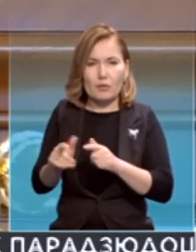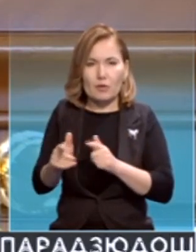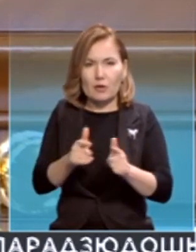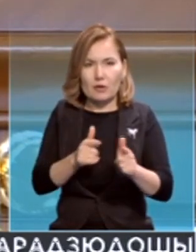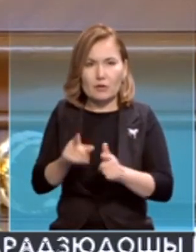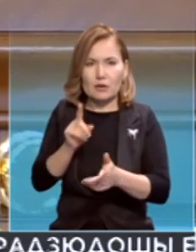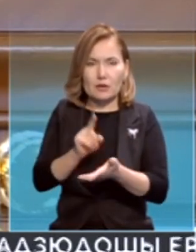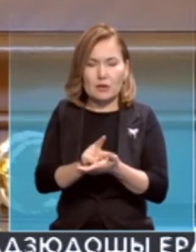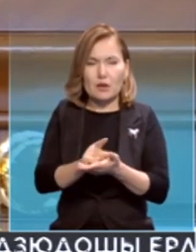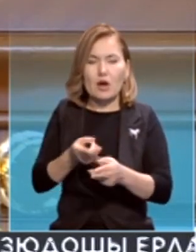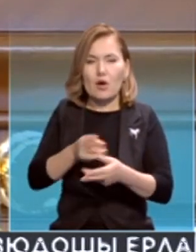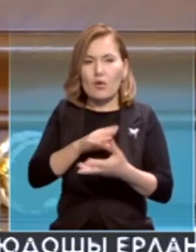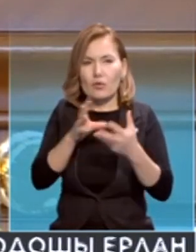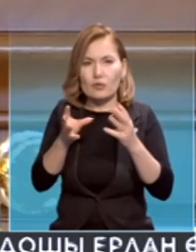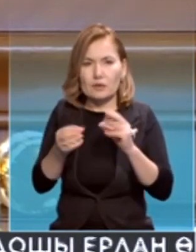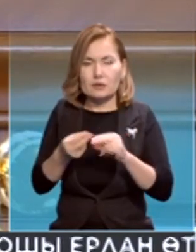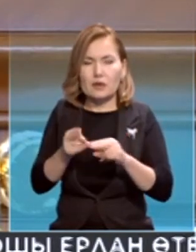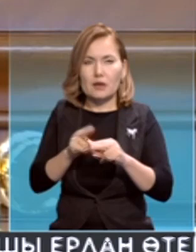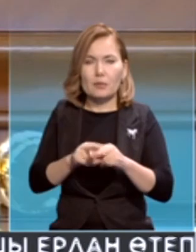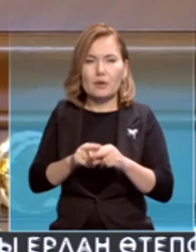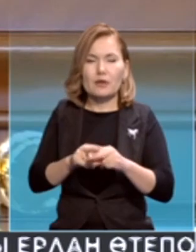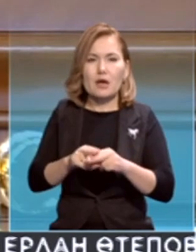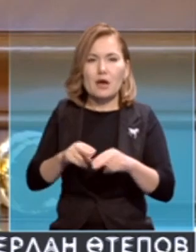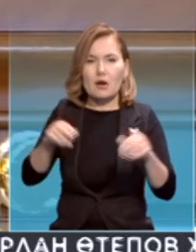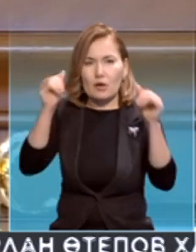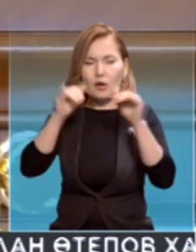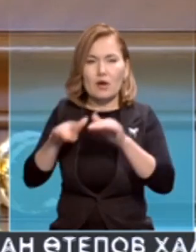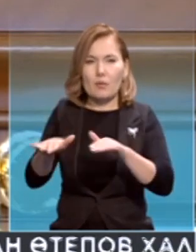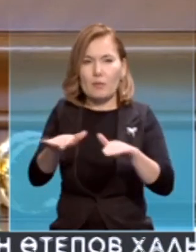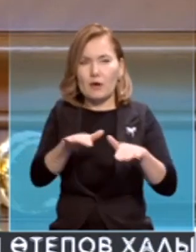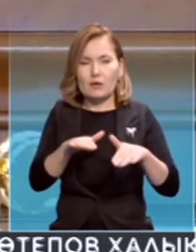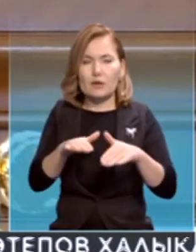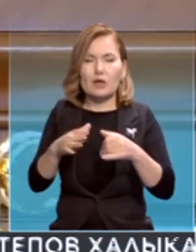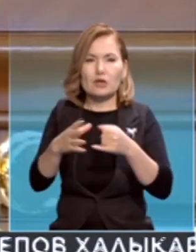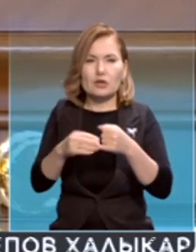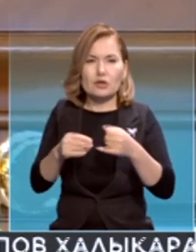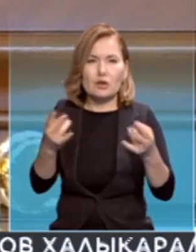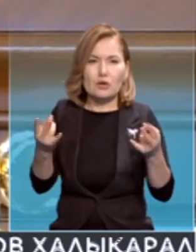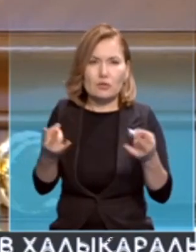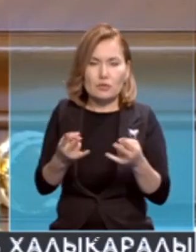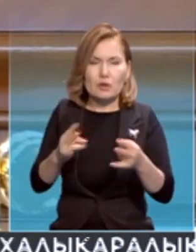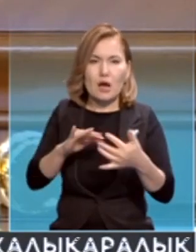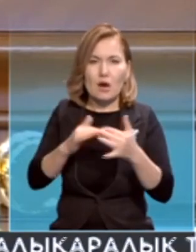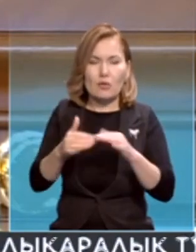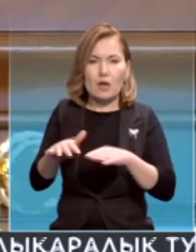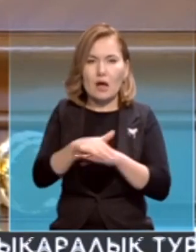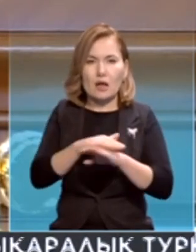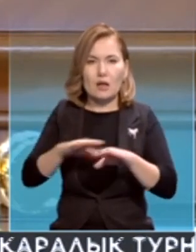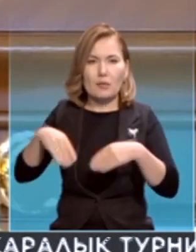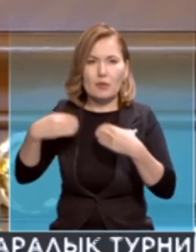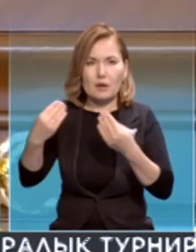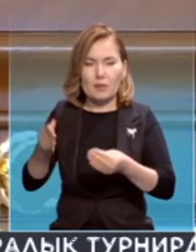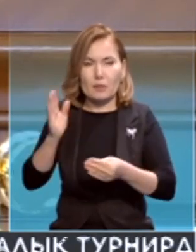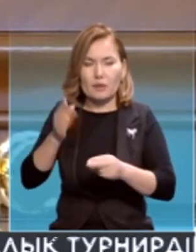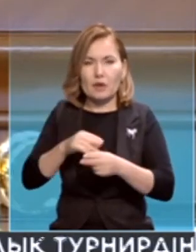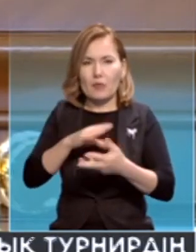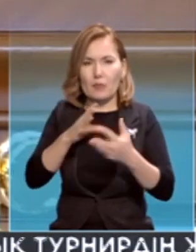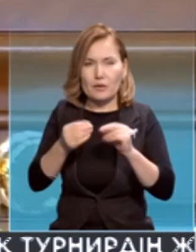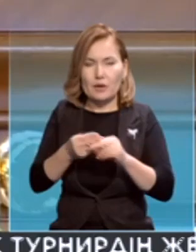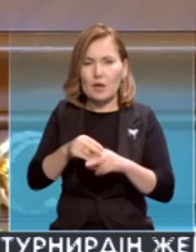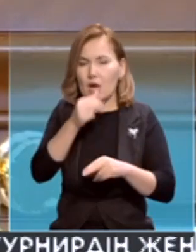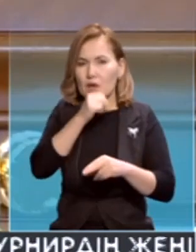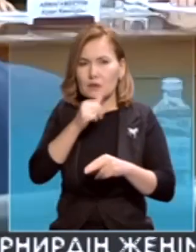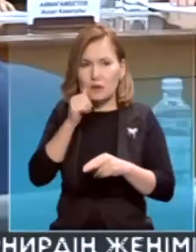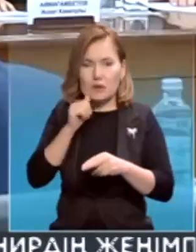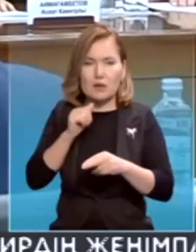тиіс. Сол арқылы жайылымдық жерге мұқтаж ауыл халқының жағдайын жасаймыз. Жалпы бармақ басты, көз